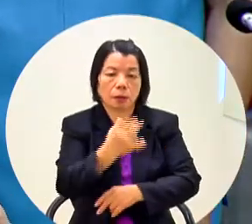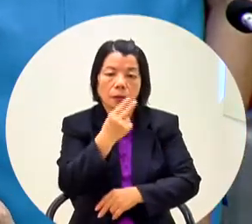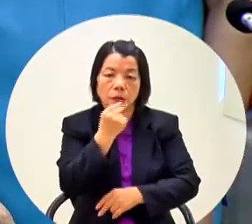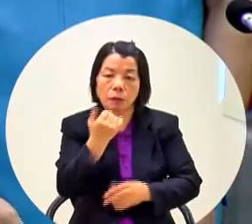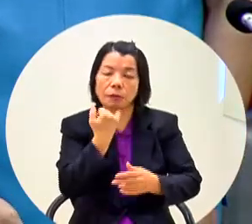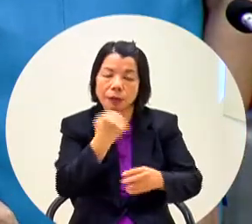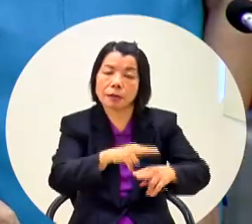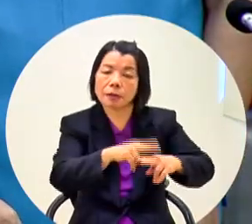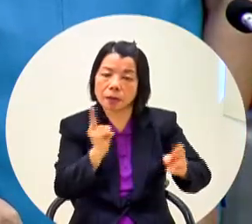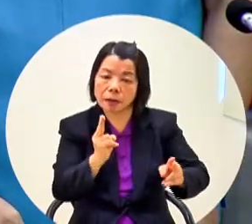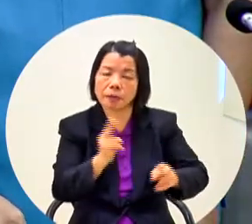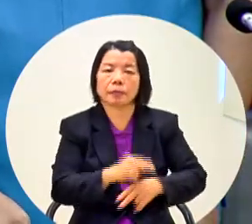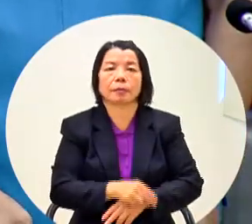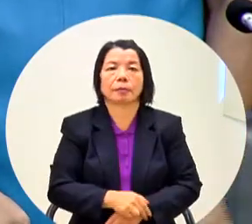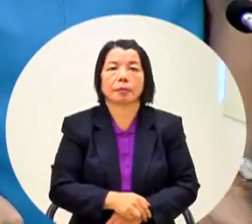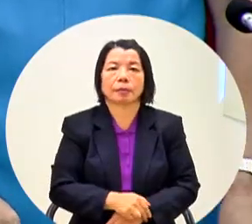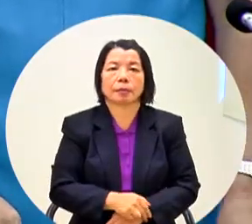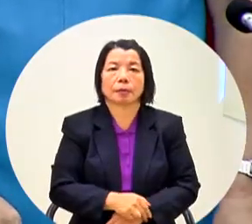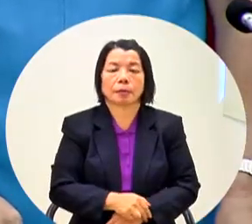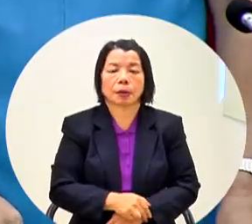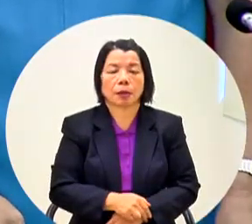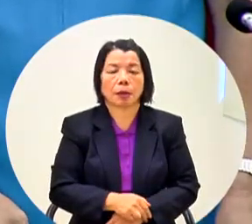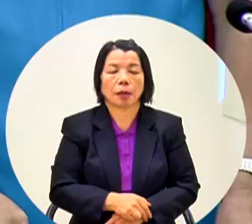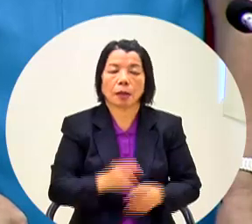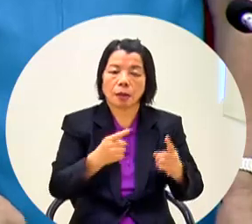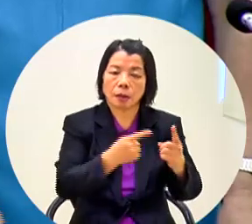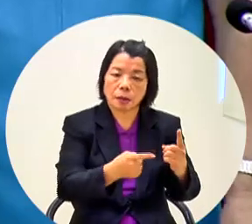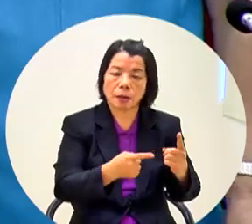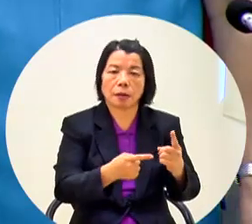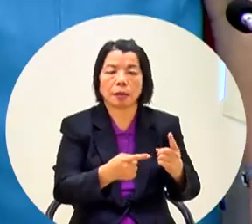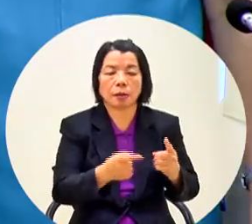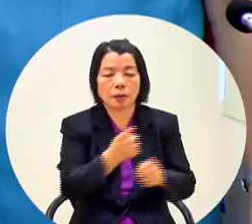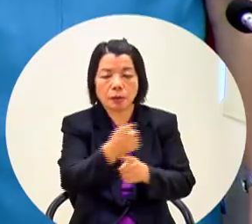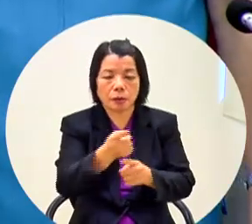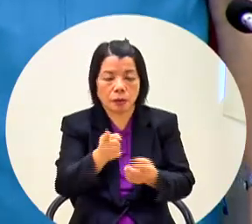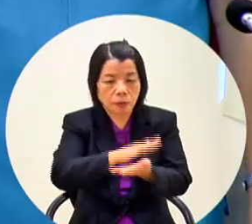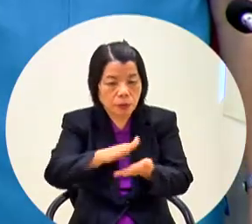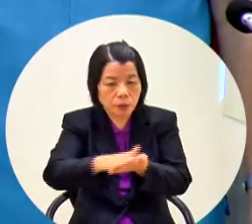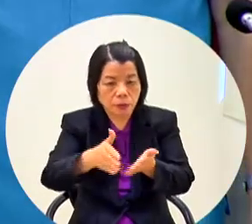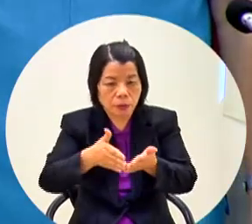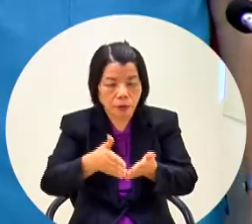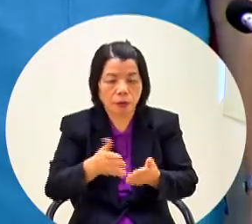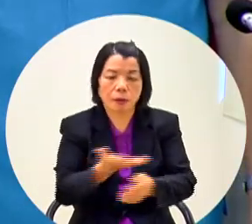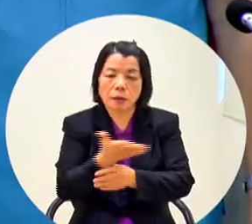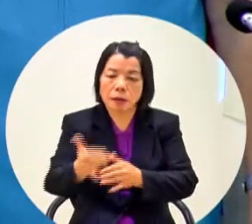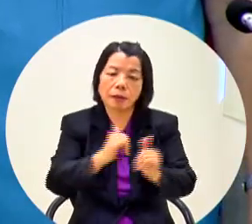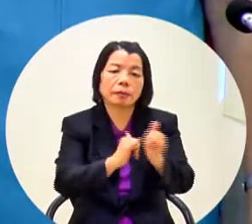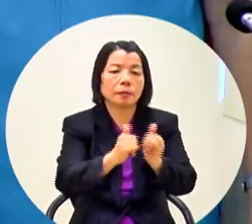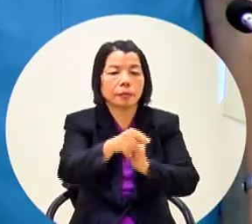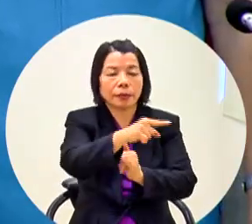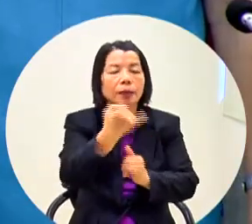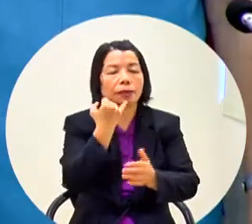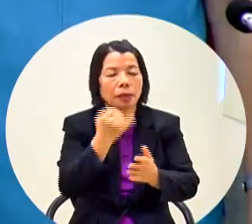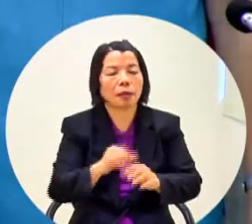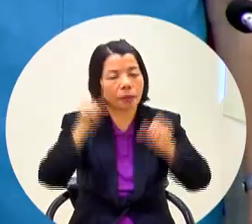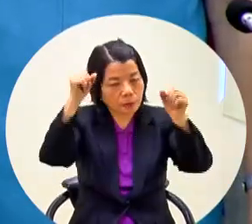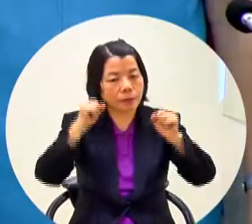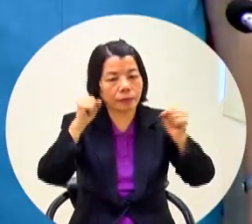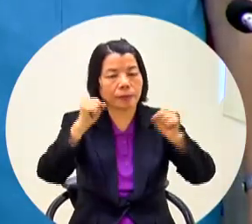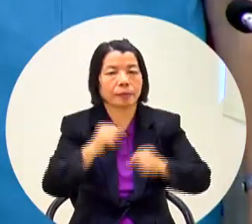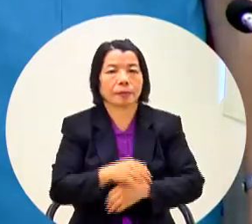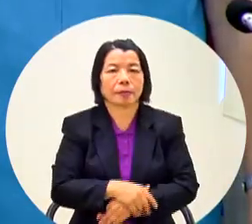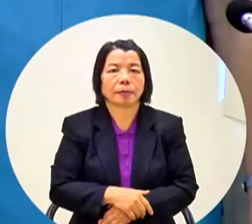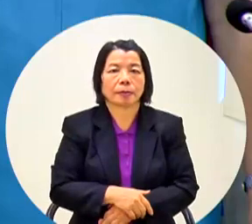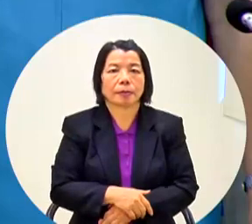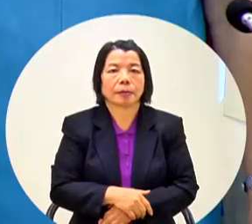后星期一再消毒一下，让市民有足够的空间运动，